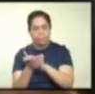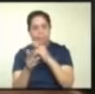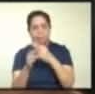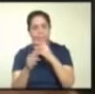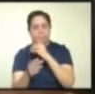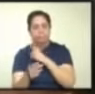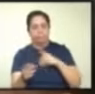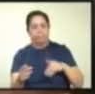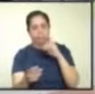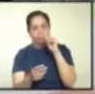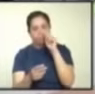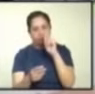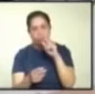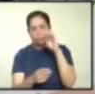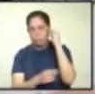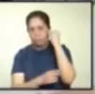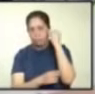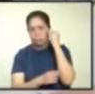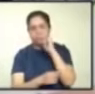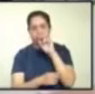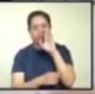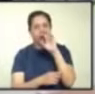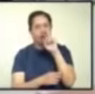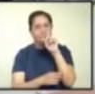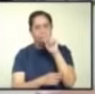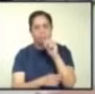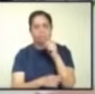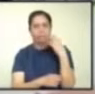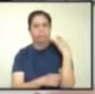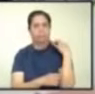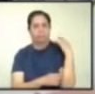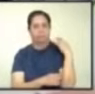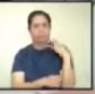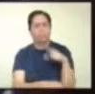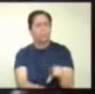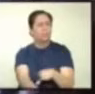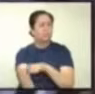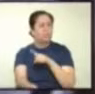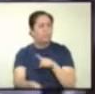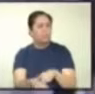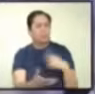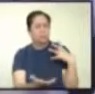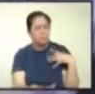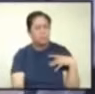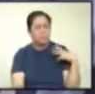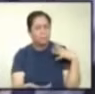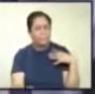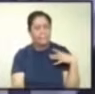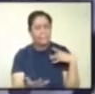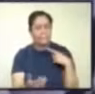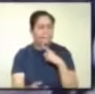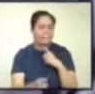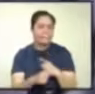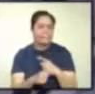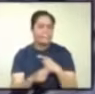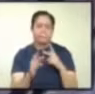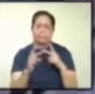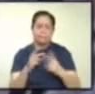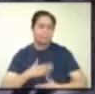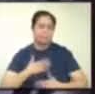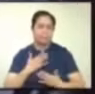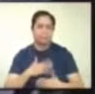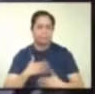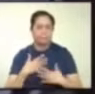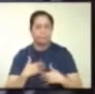Dato Tuhon Ismael na isa ring civilian volunteer. Sa tagal po kasi namin naghintay, ma'am. Natutuwa po ako